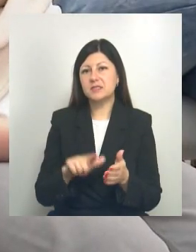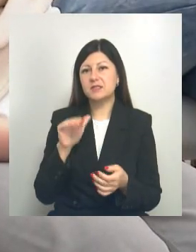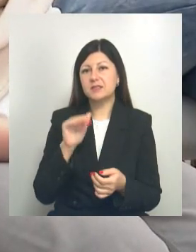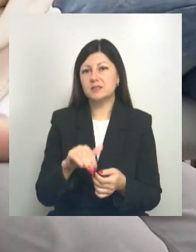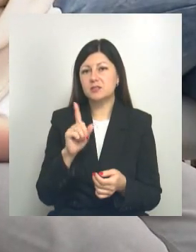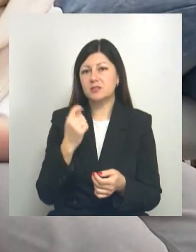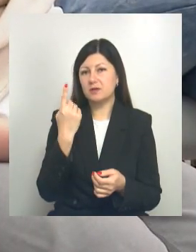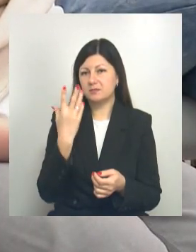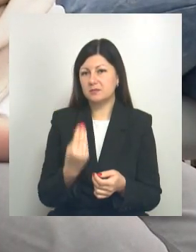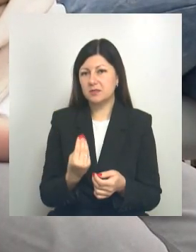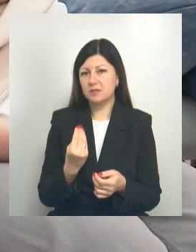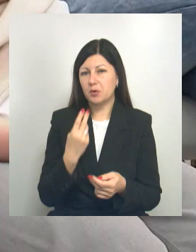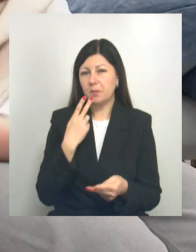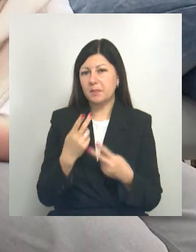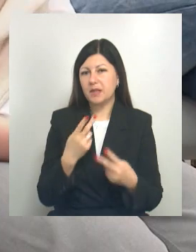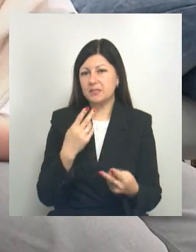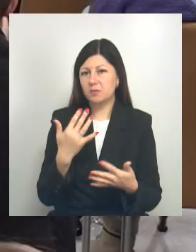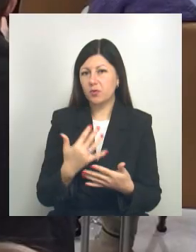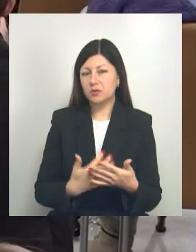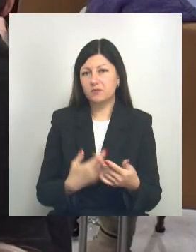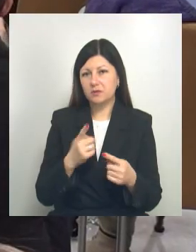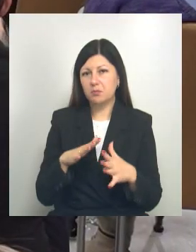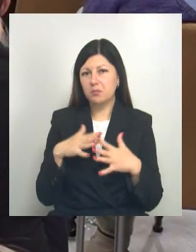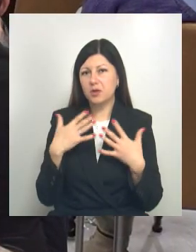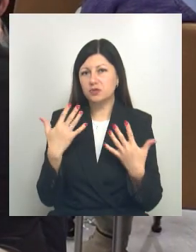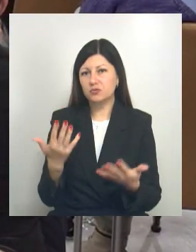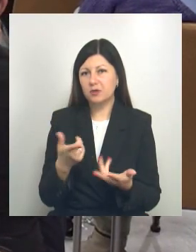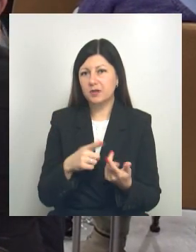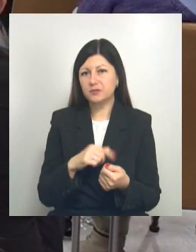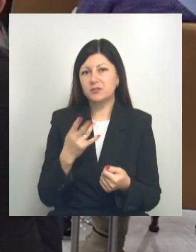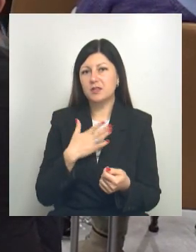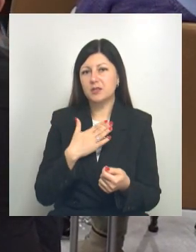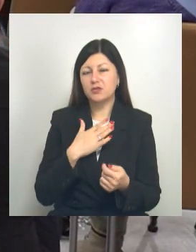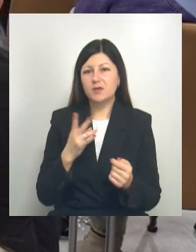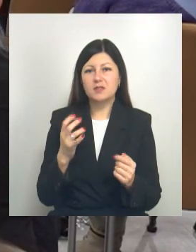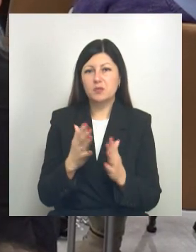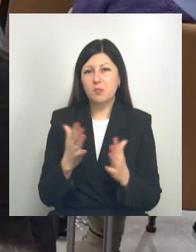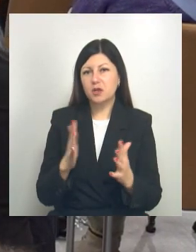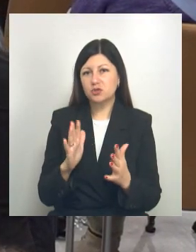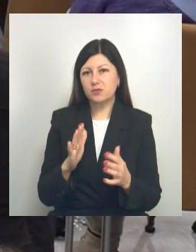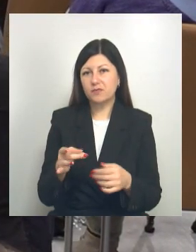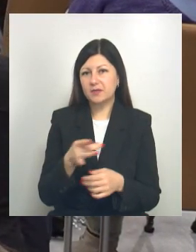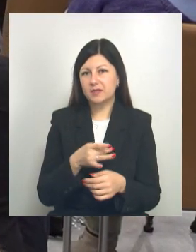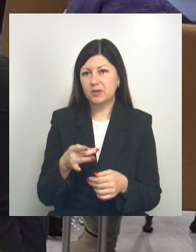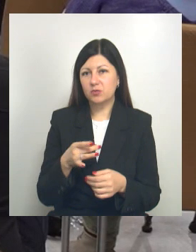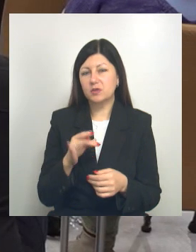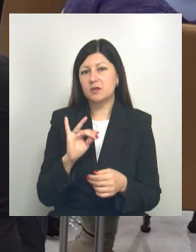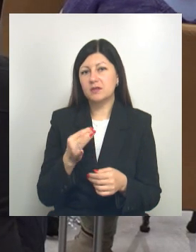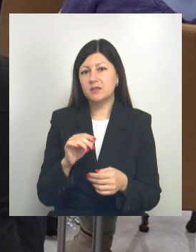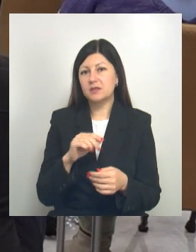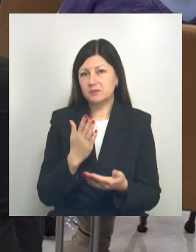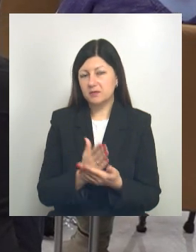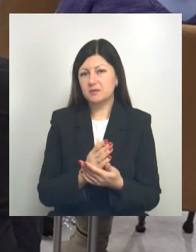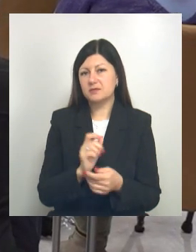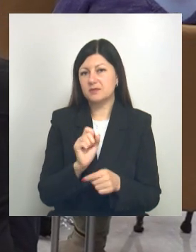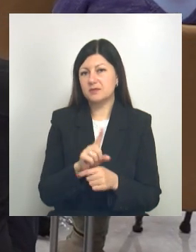день просмотров. Это, конечно, большое количество для, в принципе, для нашего небольшого региона. И запрос населения большой. Пока